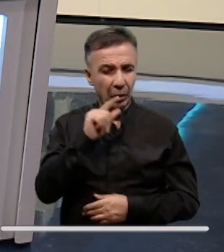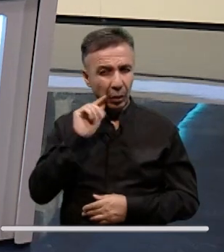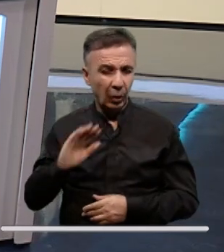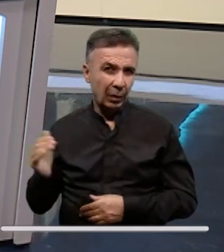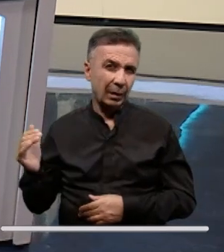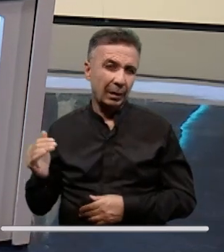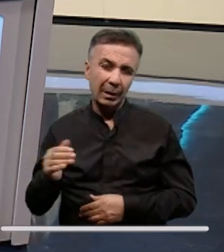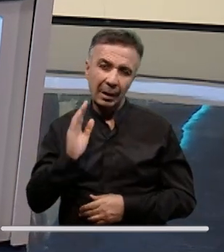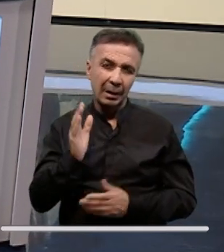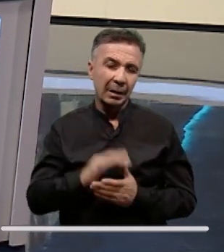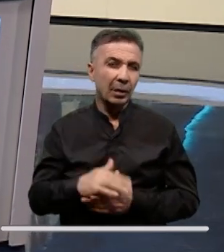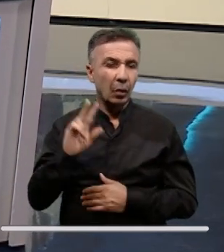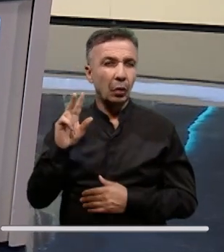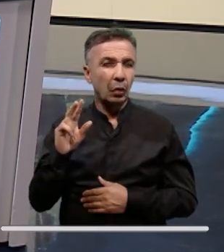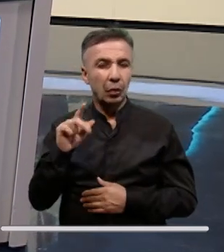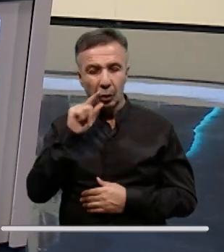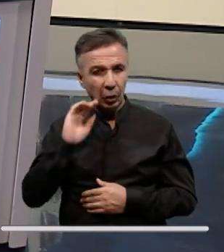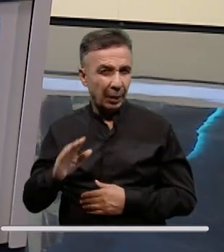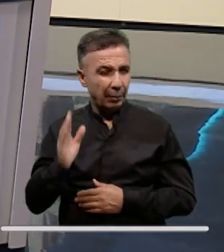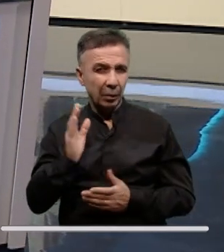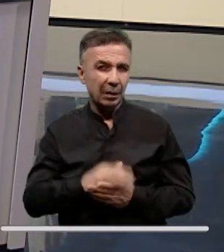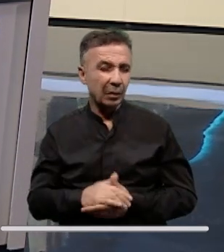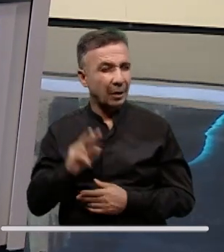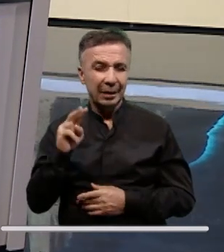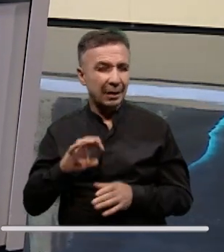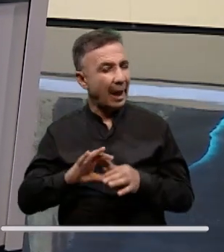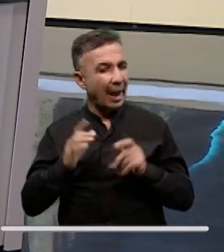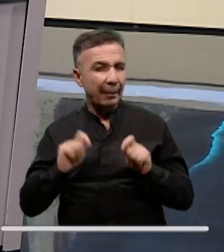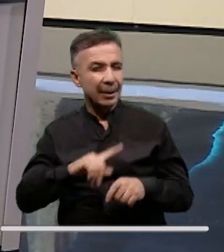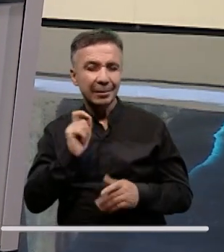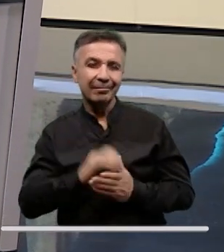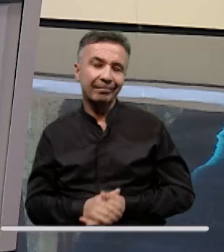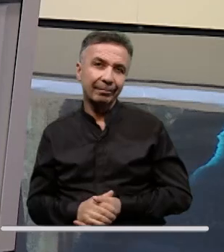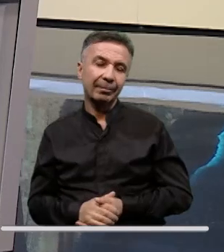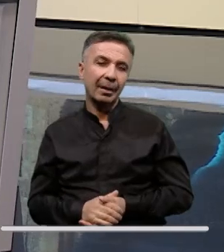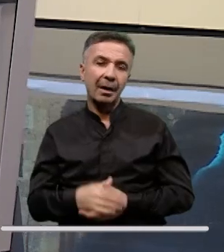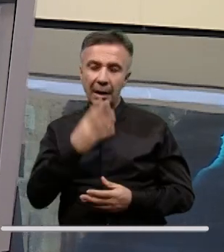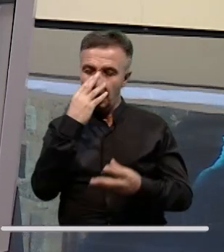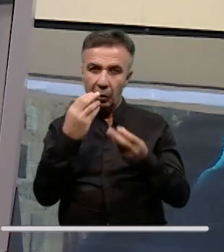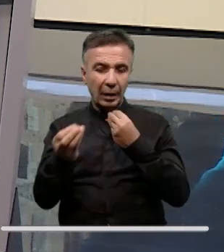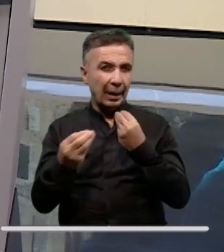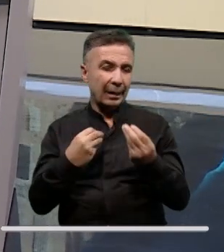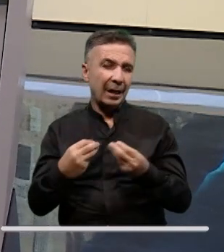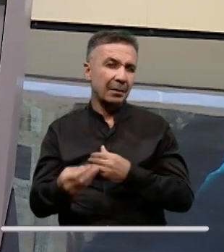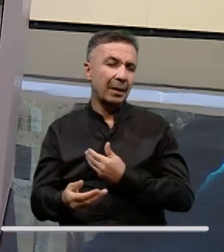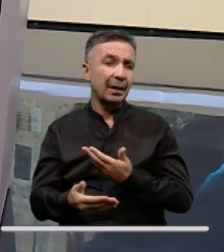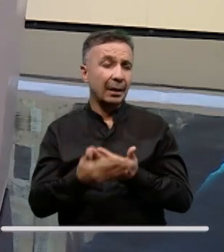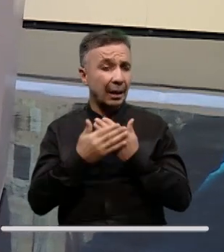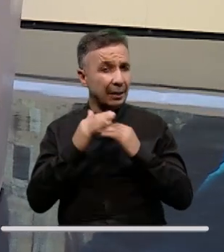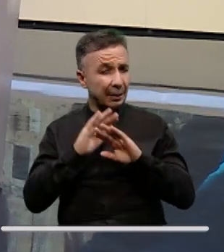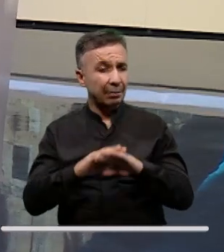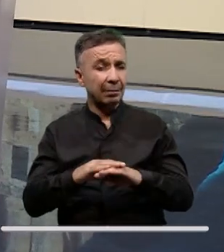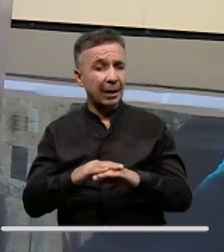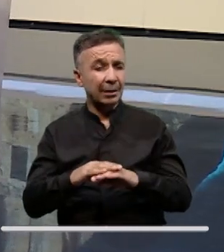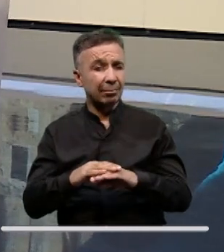yapacak üç oğluna mı götürecek öbür ikisini ne yapacak yani bu hediyeleşme ruhunu yardımlaşma ruhunu